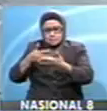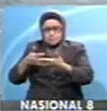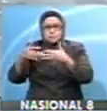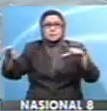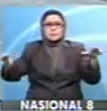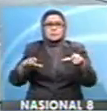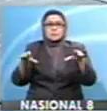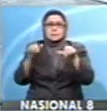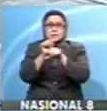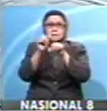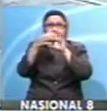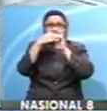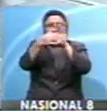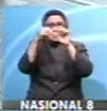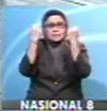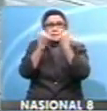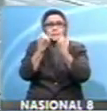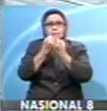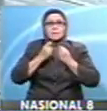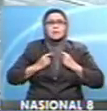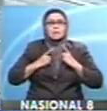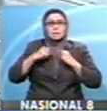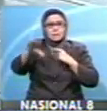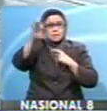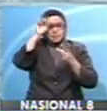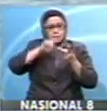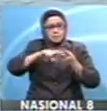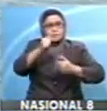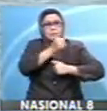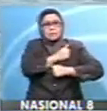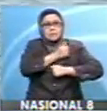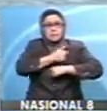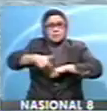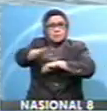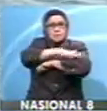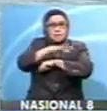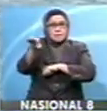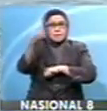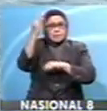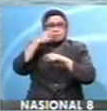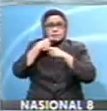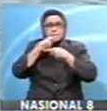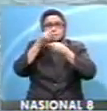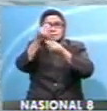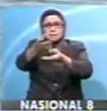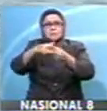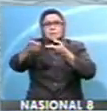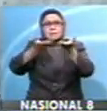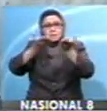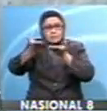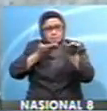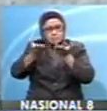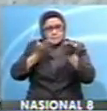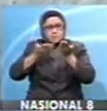Syarikat swasta yang dilantik tentera laut perancisemberiidmat nasihat penyelenggaraan kapal sej tldm